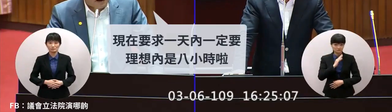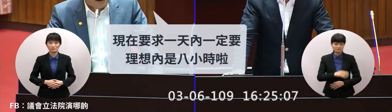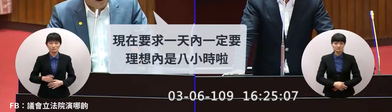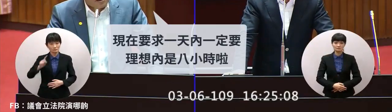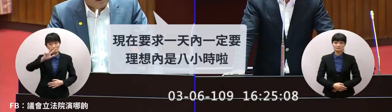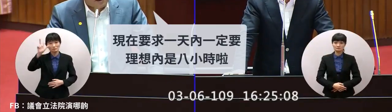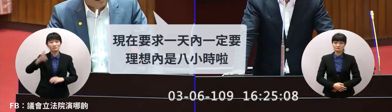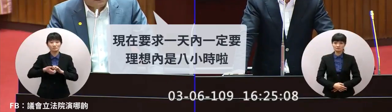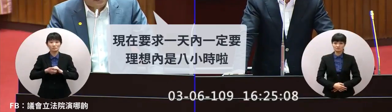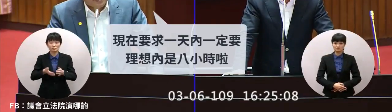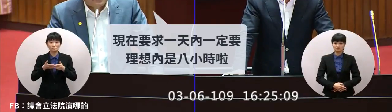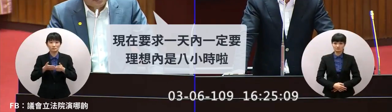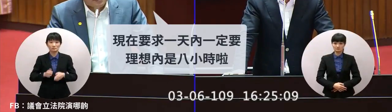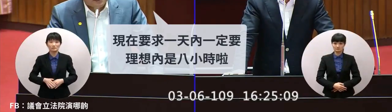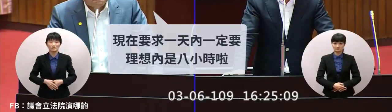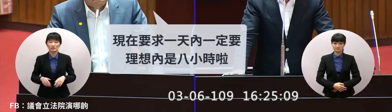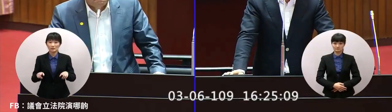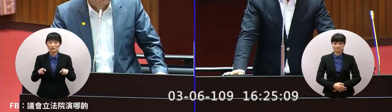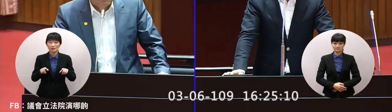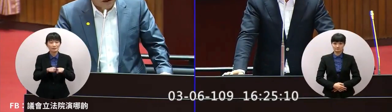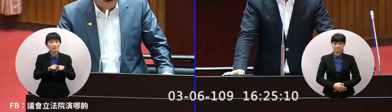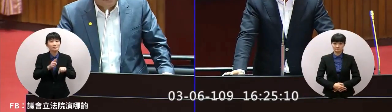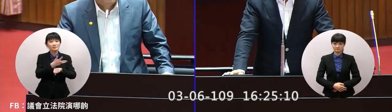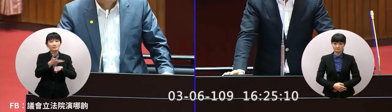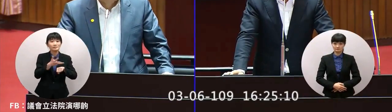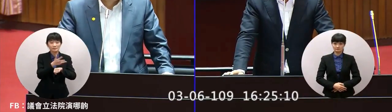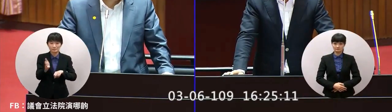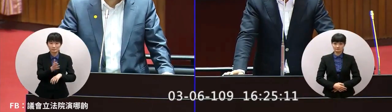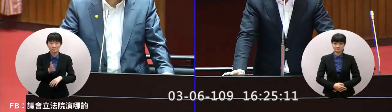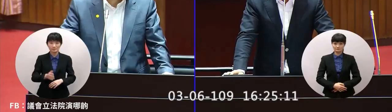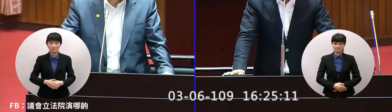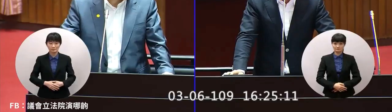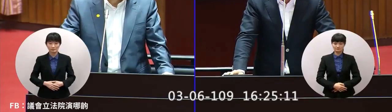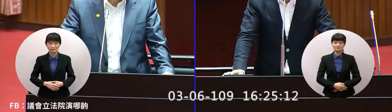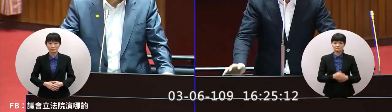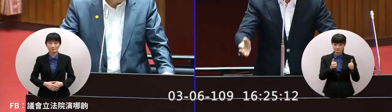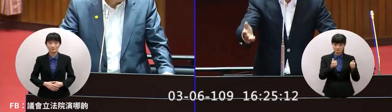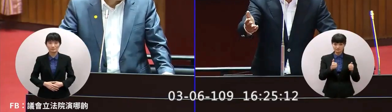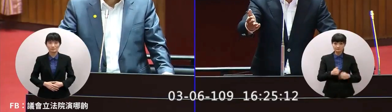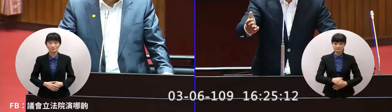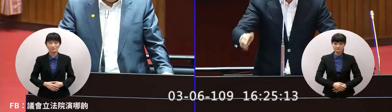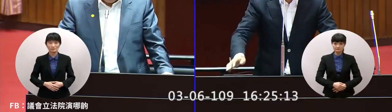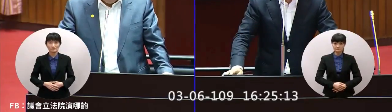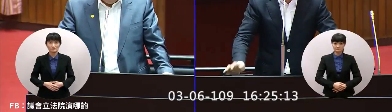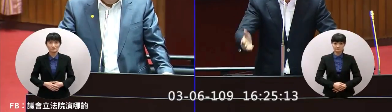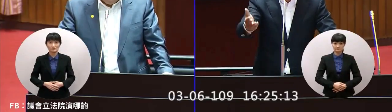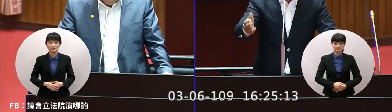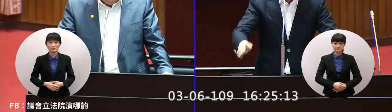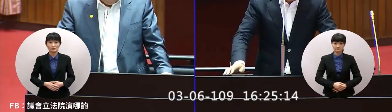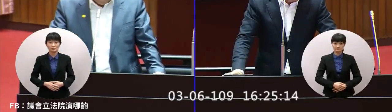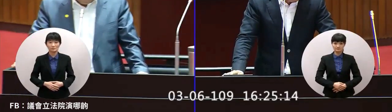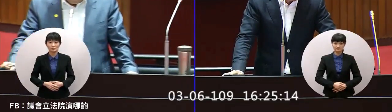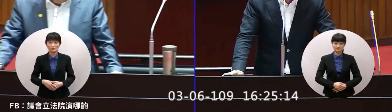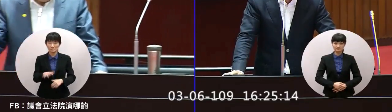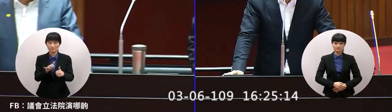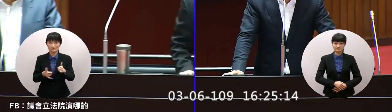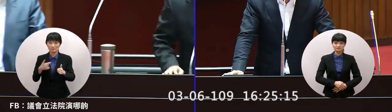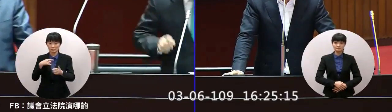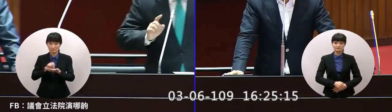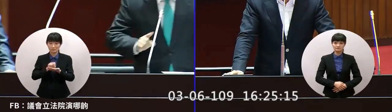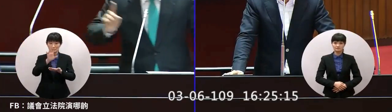一定诶，啊理想来是八点钟啦。 哦，好，安同好咯。好，谢谢。 我甲委员报告